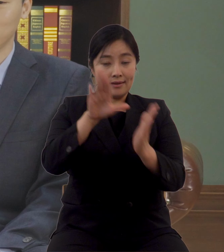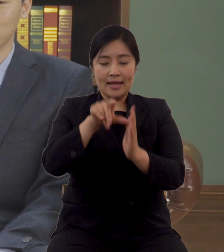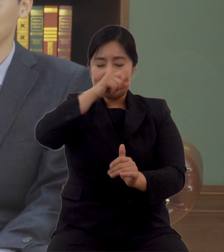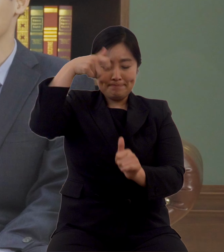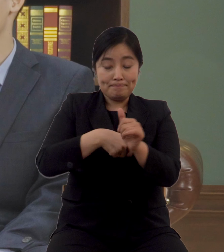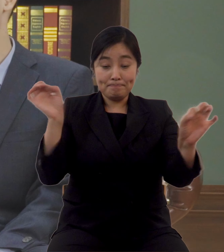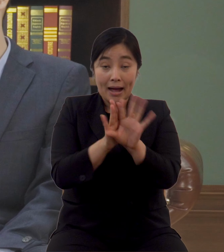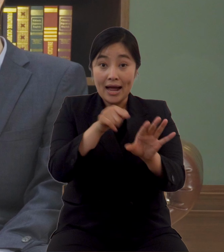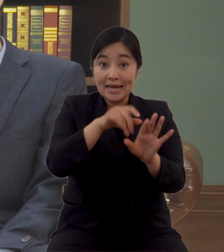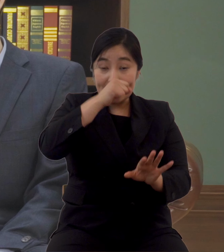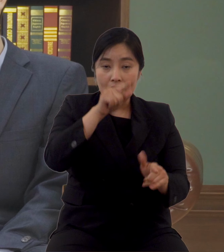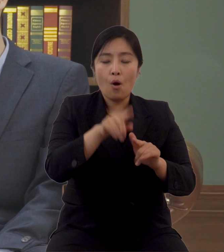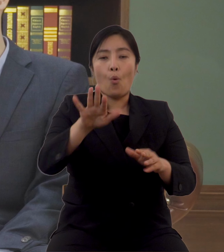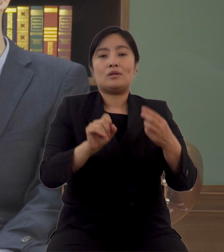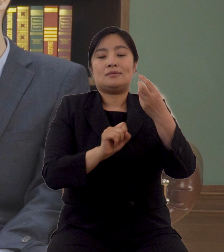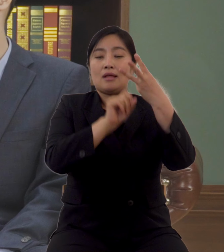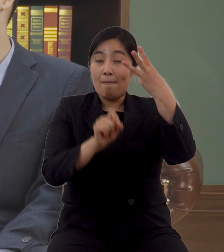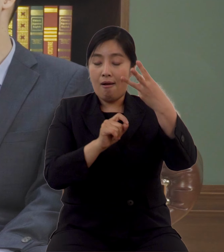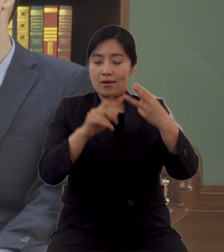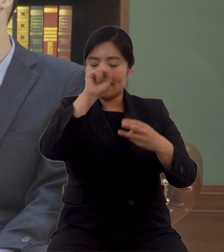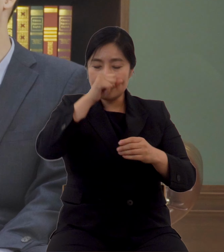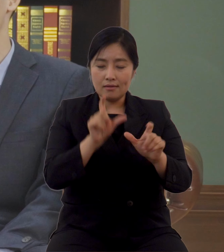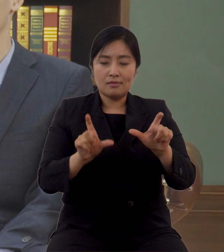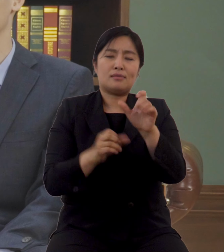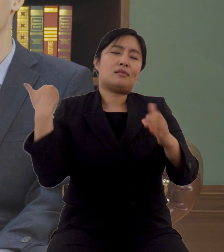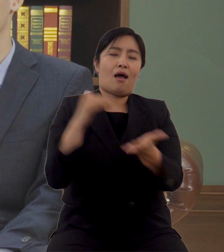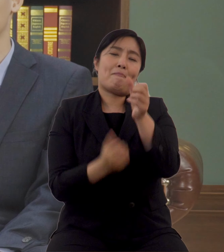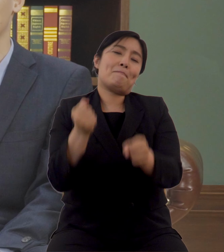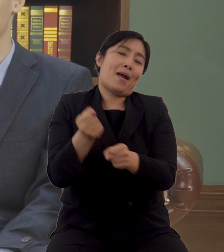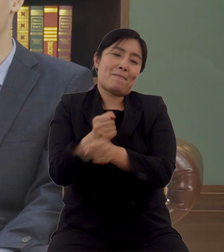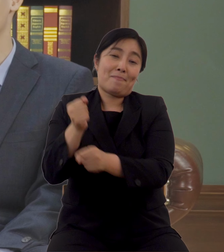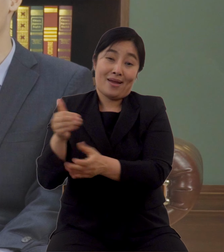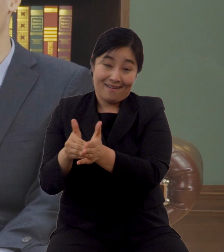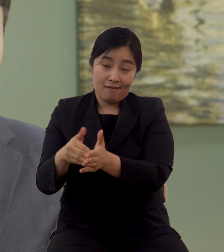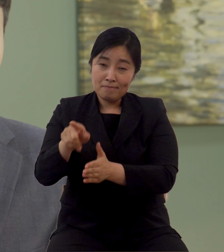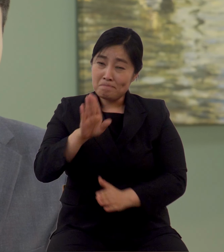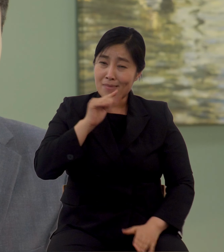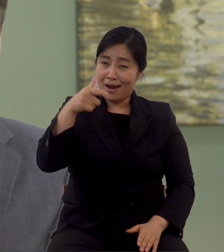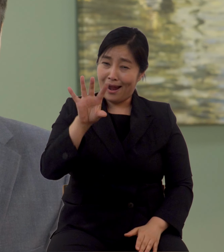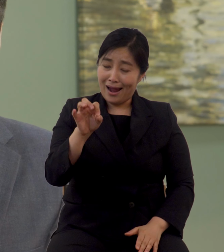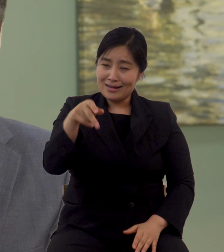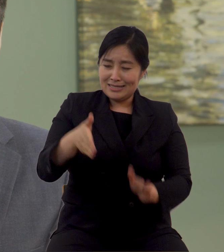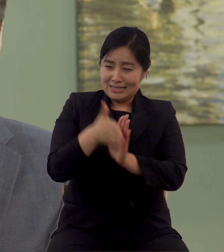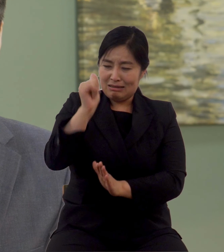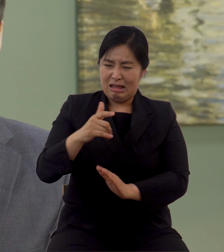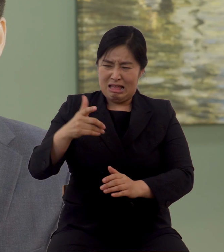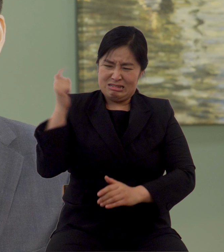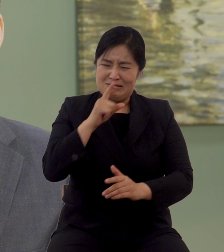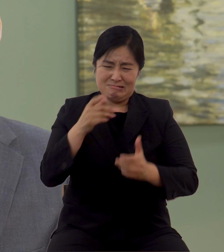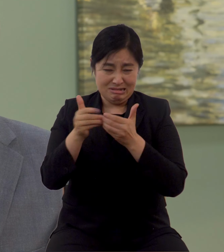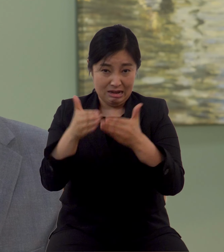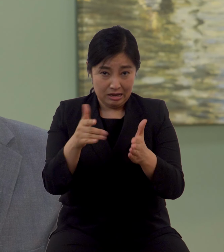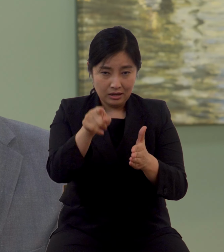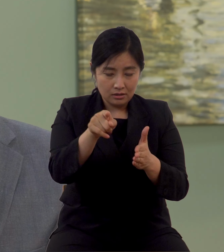문제는 이때 당시 삭감된 예산들이 이번 3월 추경 예산 심의 때 전부 다시 다 올라왔습니다. 과연 강기정 시장의 이러한